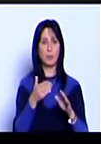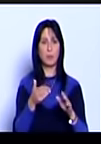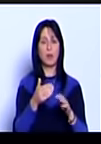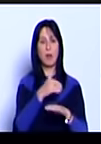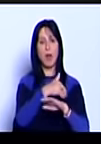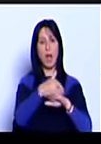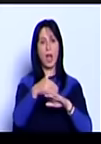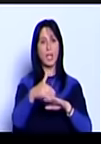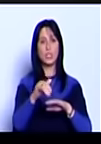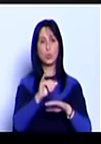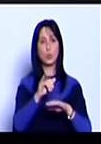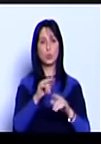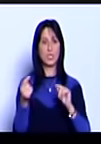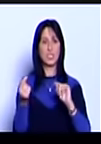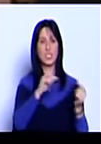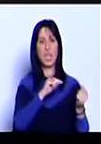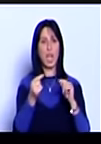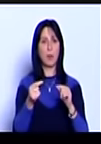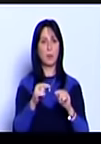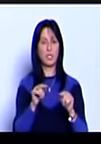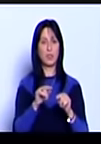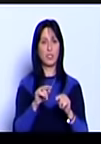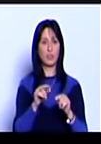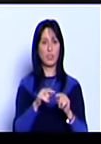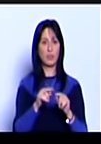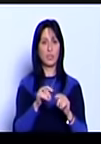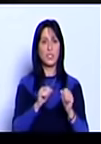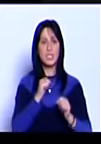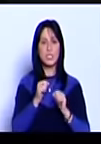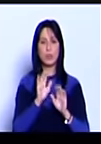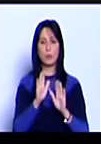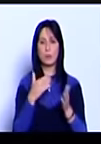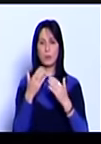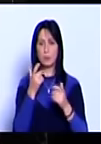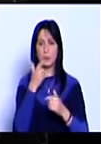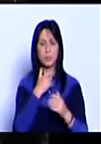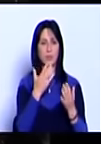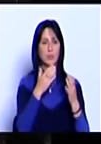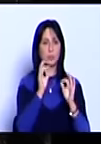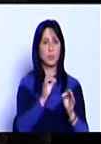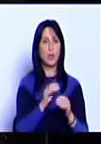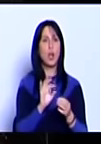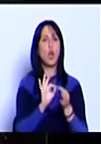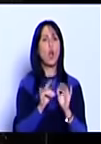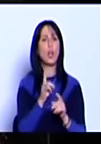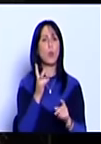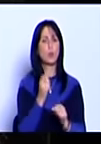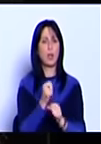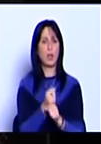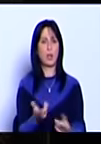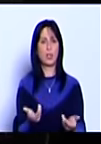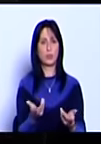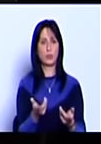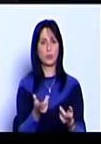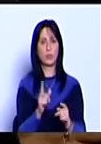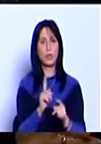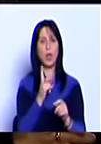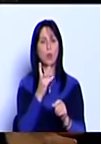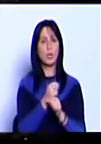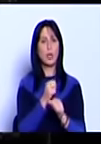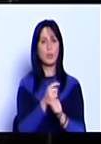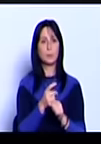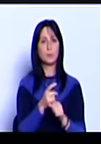და ყველა იქნება ყველას წინააღმდეგ, ამიტომ დადიან სილობენ ომხრივი სამხრივი ურთიერთობის კონკრეტულად რა უნდა გააკეთოს ეს რჩება სასურთ